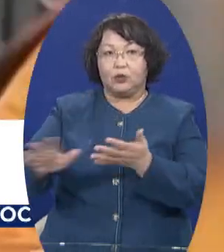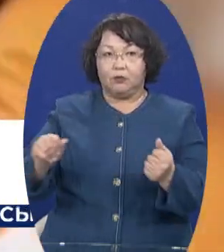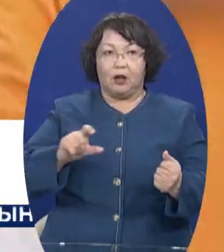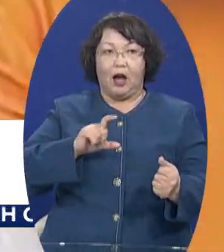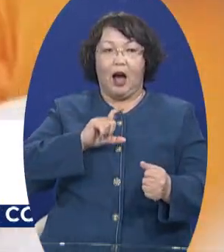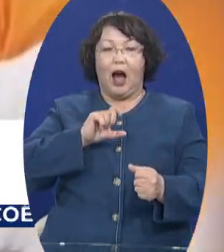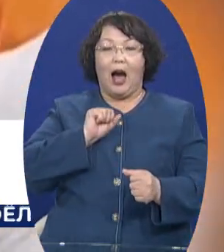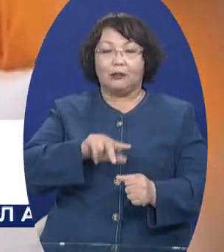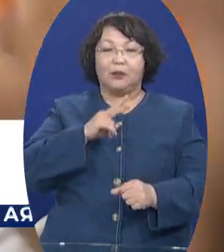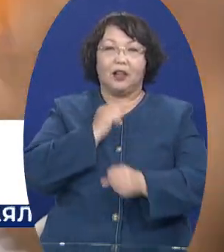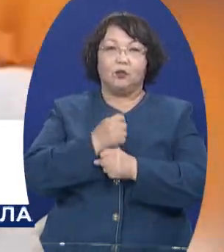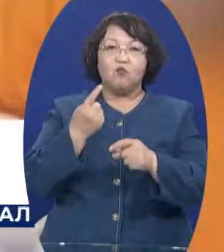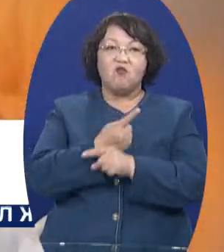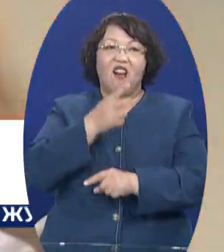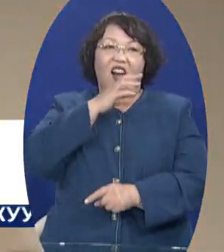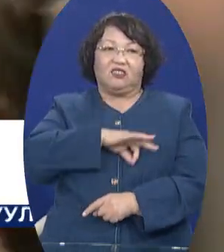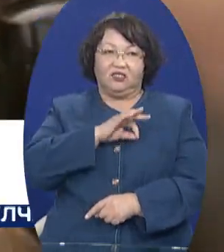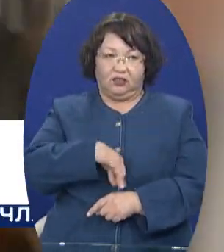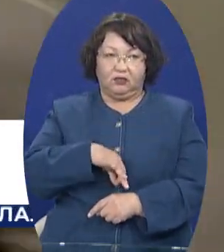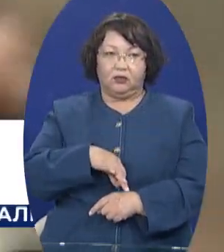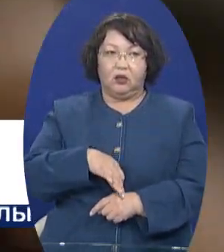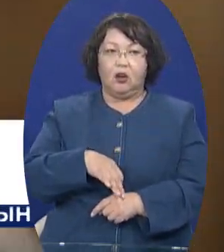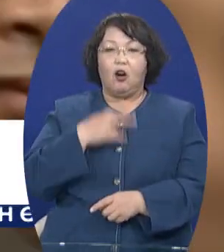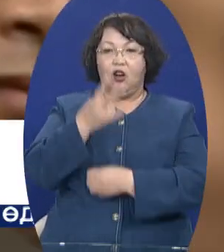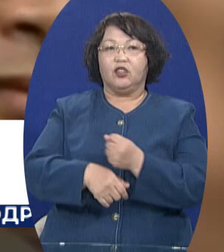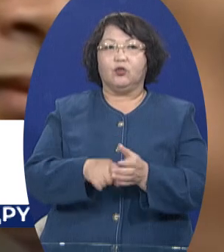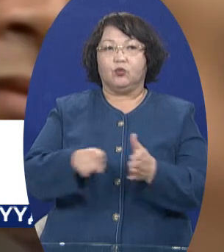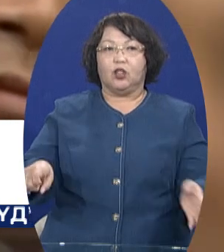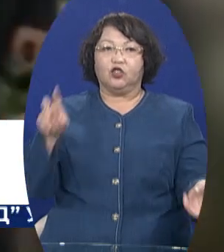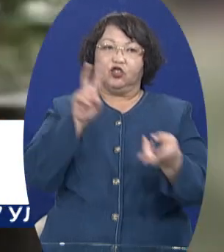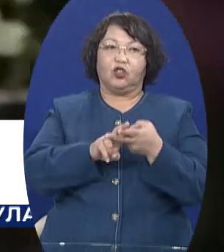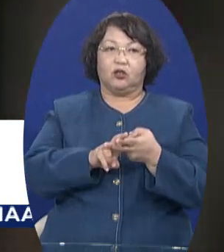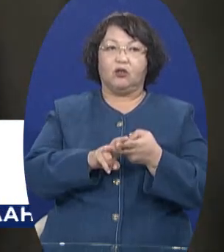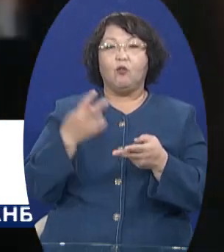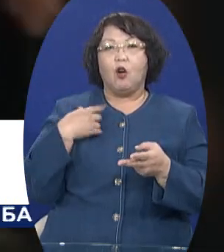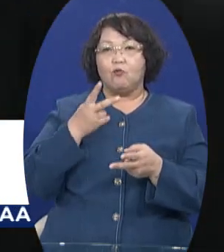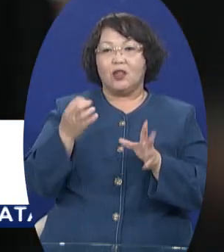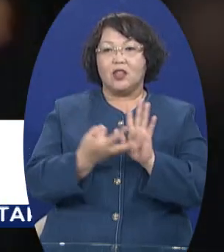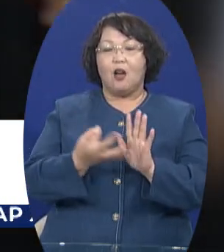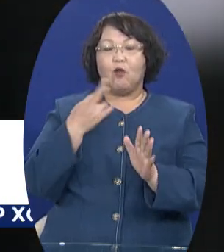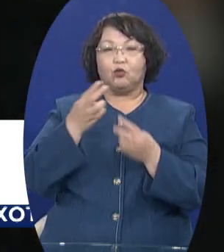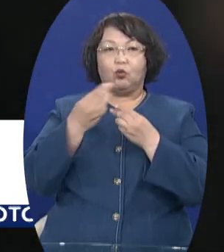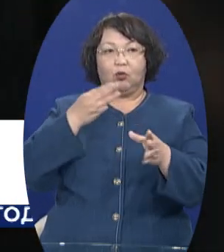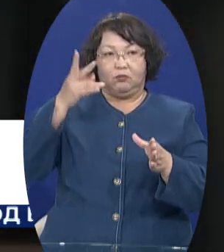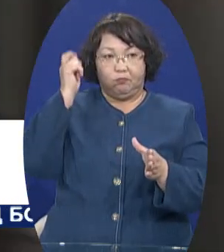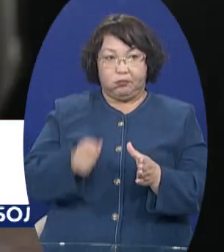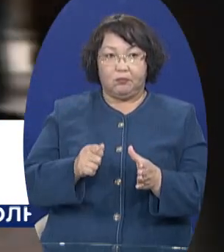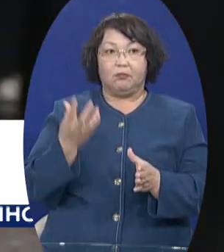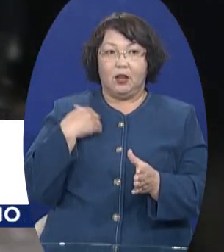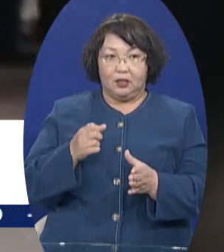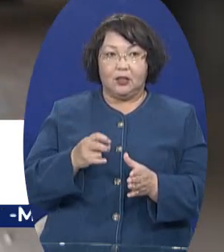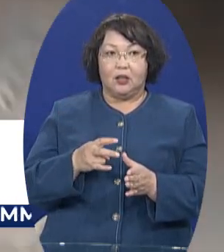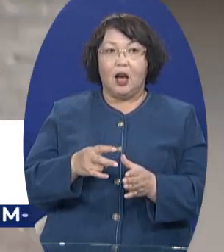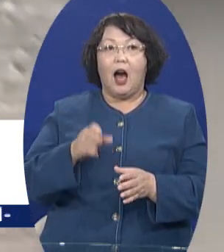холбогдуулан 2008 онд Шинаватрад 2 жилийн хорих ялыг ичнээгээр өгч байсан юм. Үүний дараа мөн албан тушаалаа уруулан ашигласан,